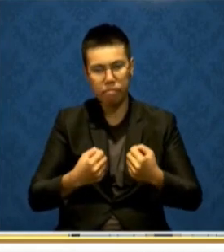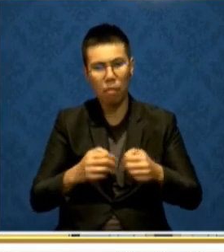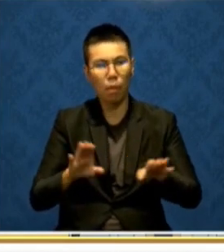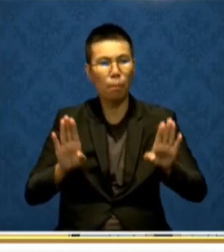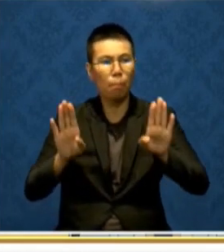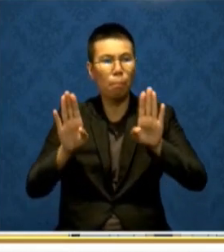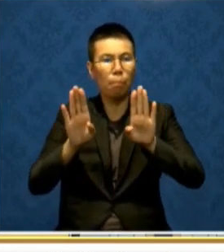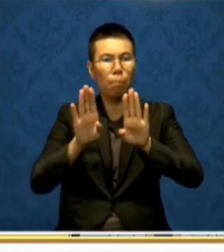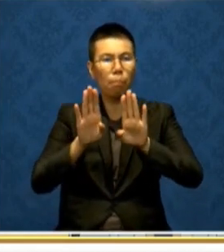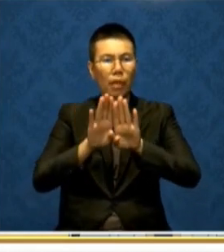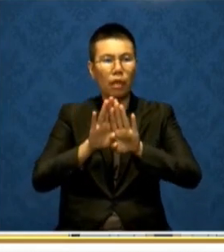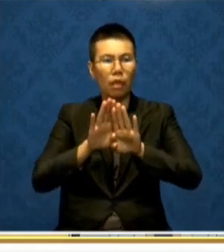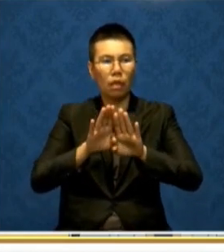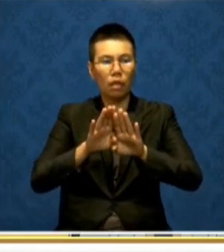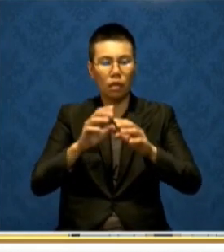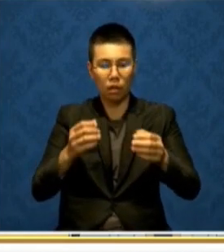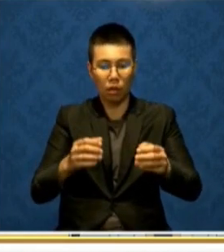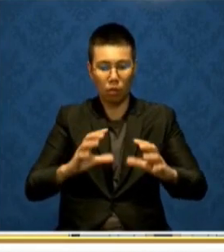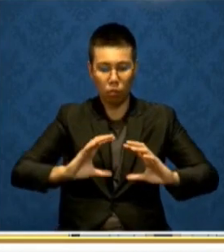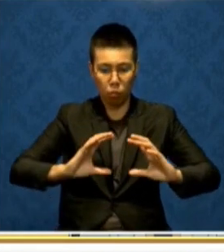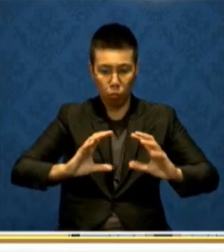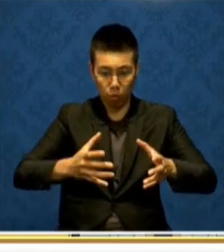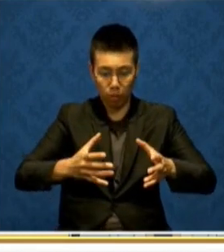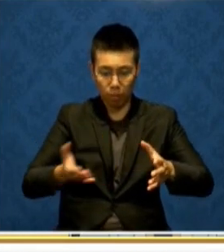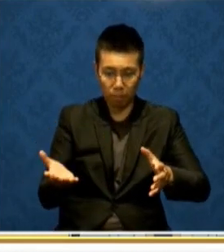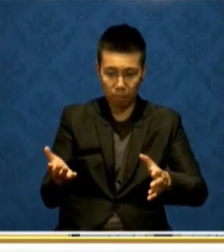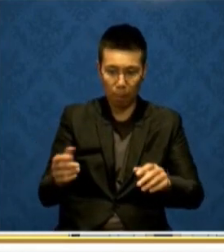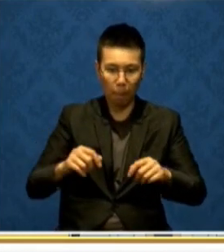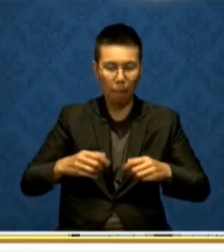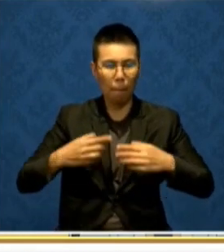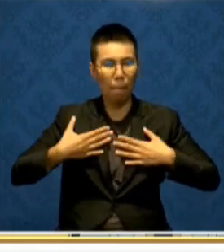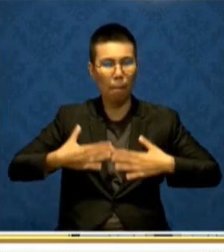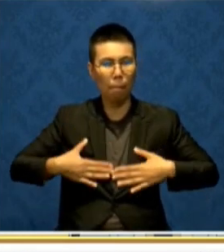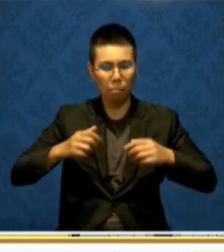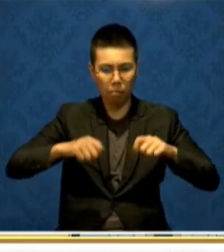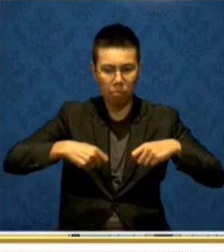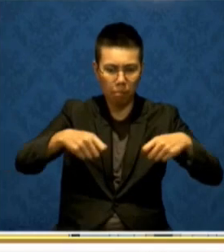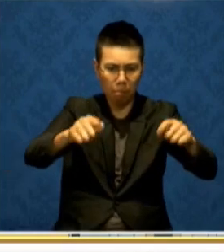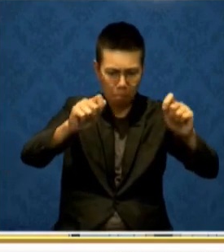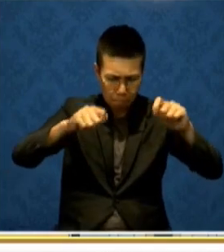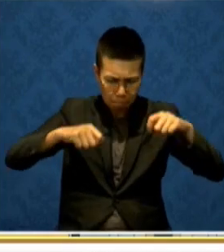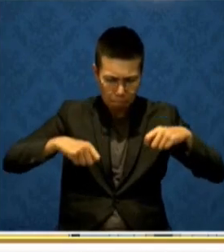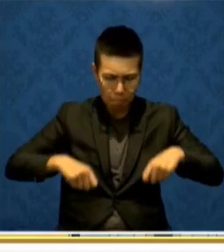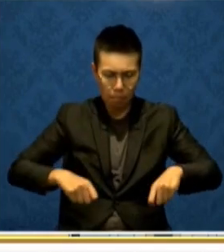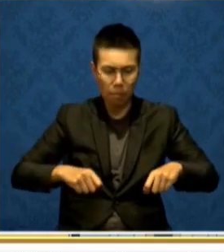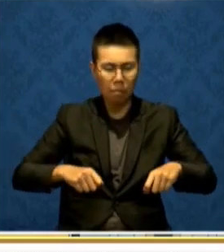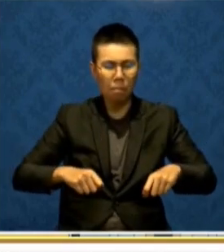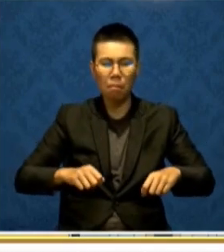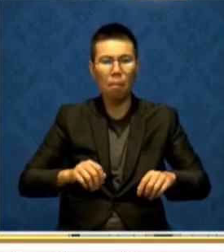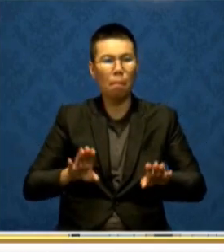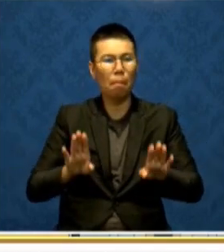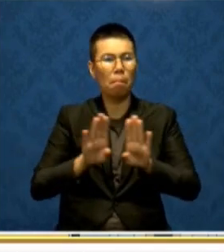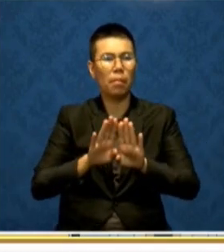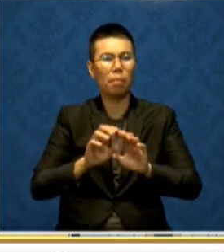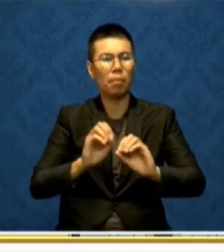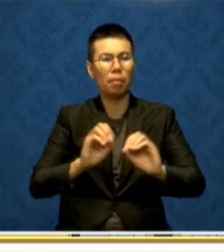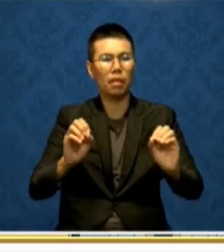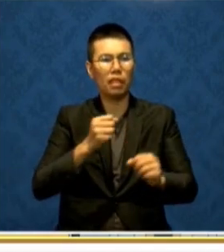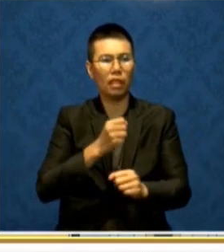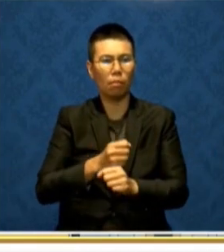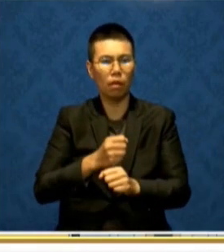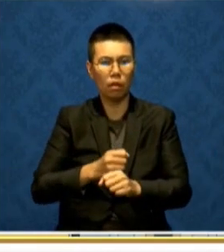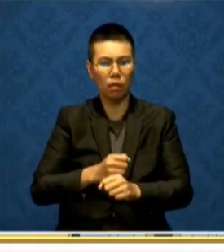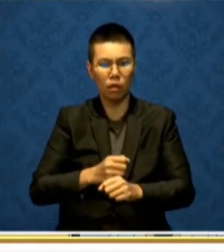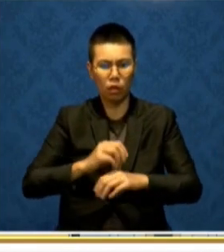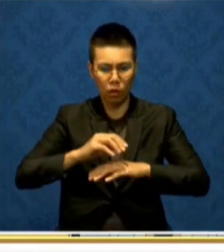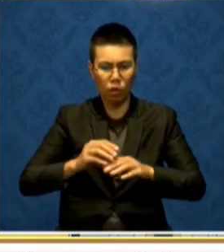คลุมวัตถุดิบและก็แนทุกเกินน้ำหนักทำให้ถนนในพ้นที่ชำรษผู้พั